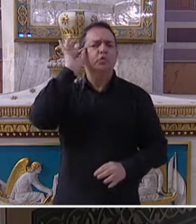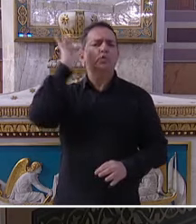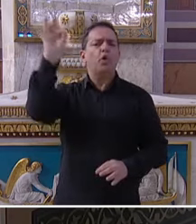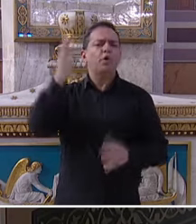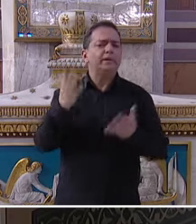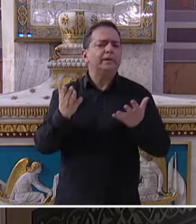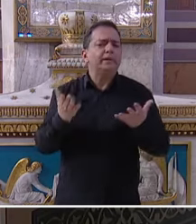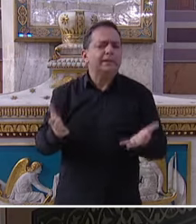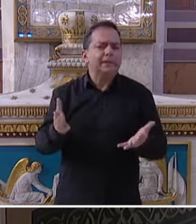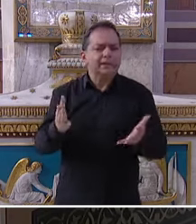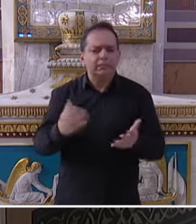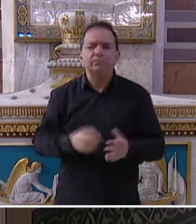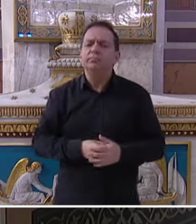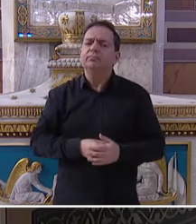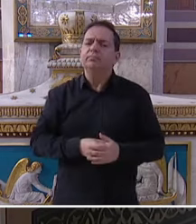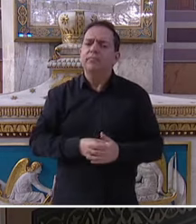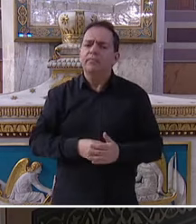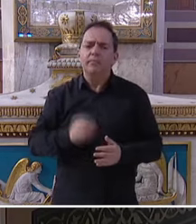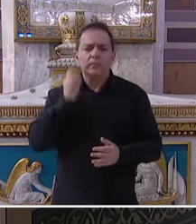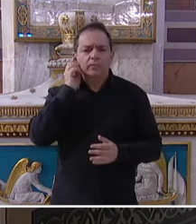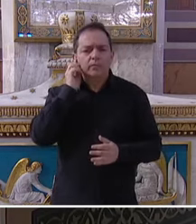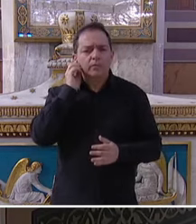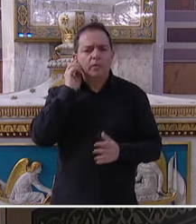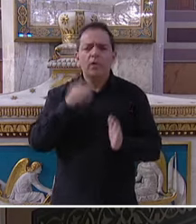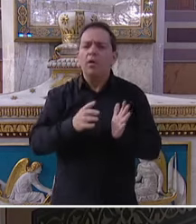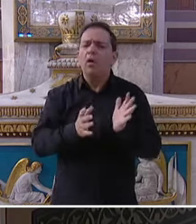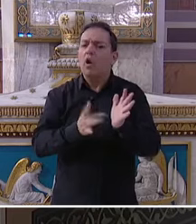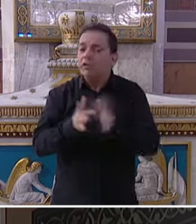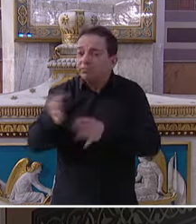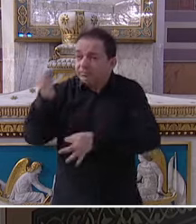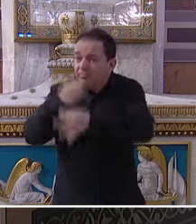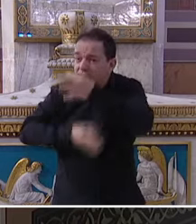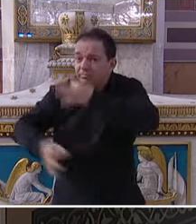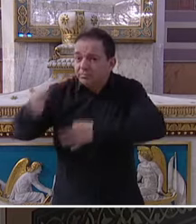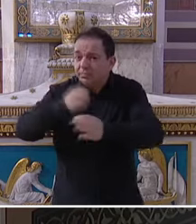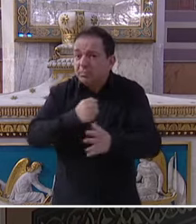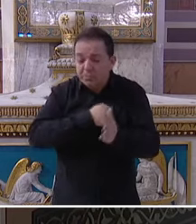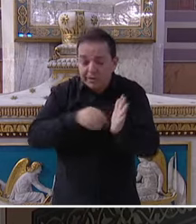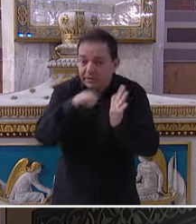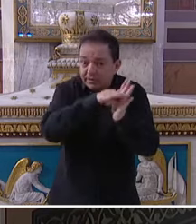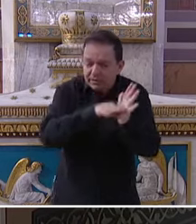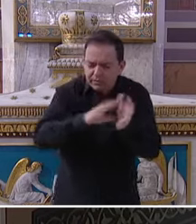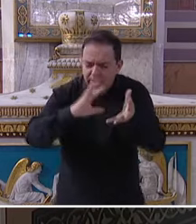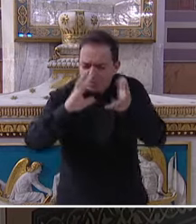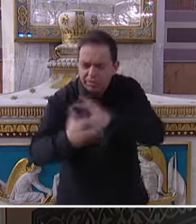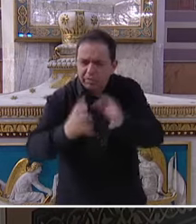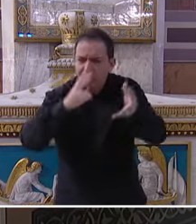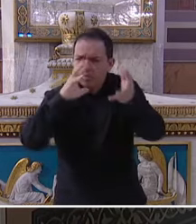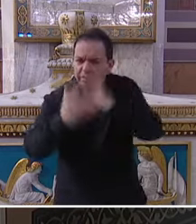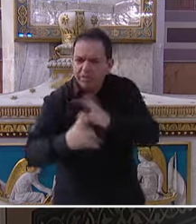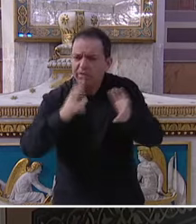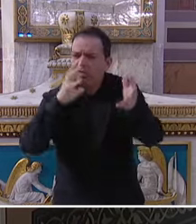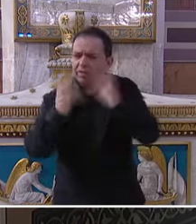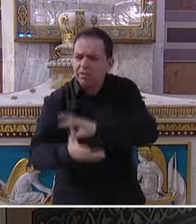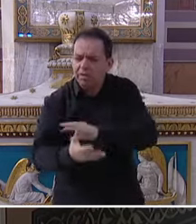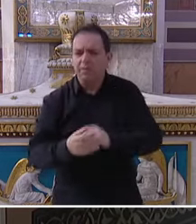να διαστρεβλώσουν την αλήθεια της πίστεως που παρέδωσε ο Χριστός. Ας